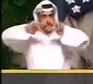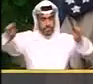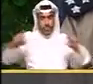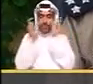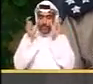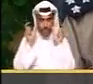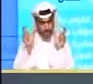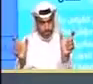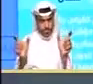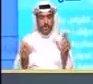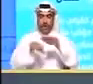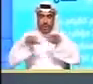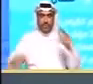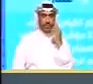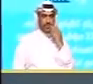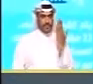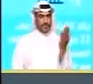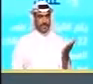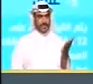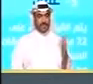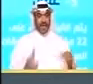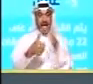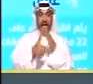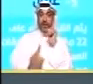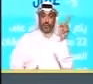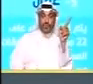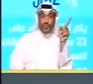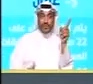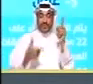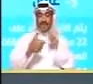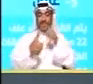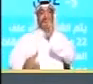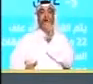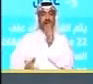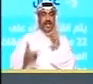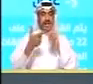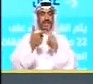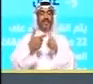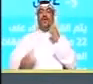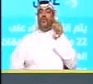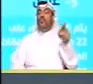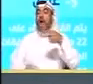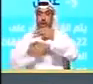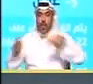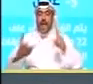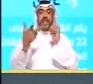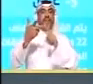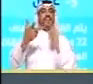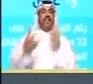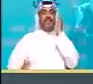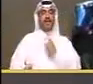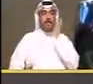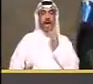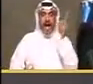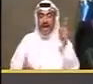هذا الإنجاز. مرتبة تضع دولة الكويت في الواجهة بين الدول العربية والعالم، وتحمل القوى